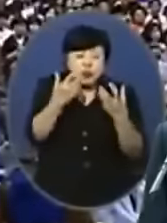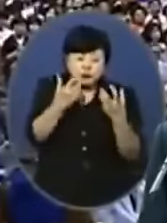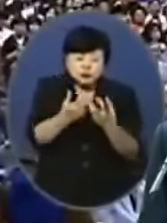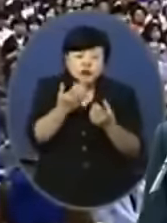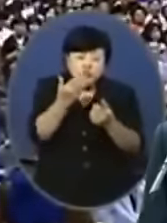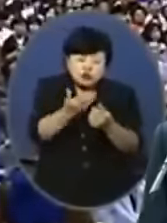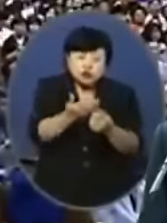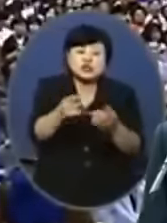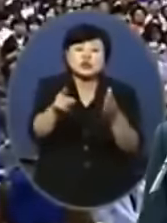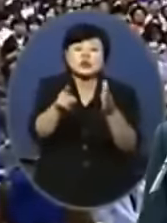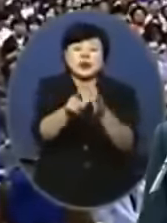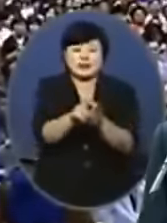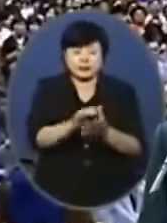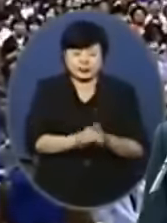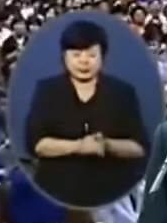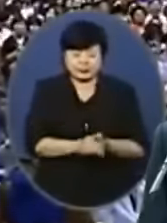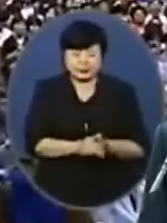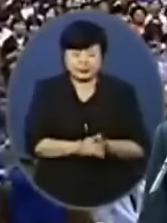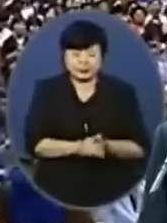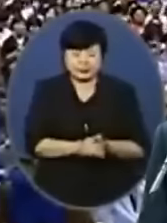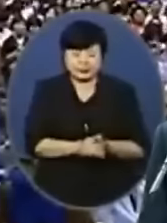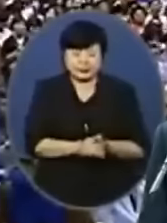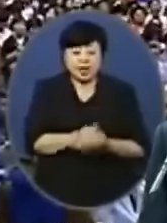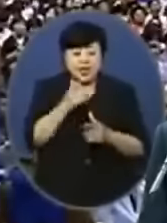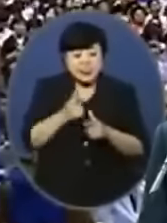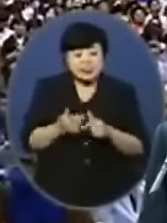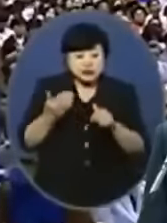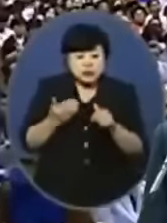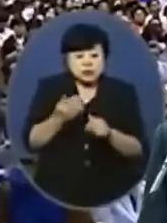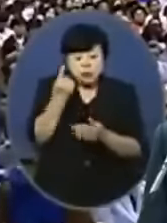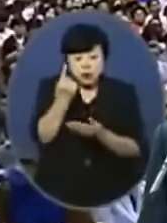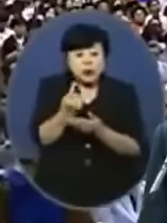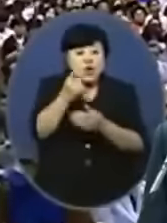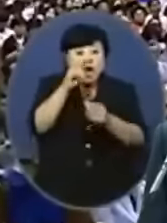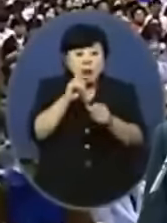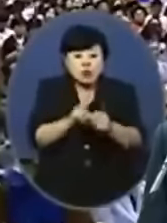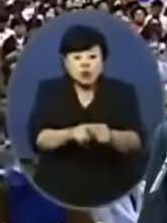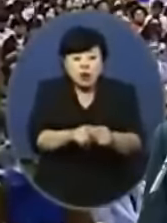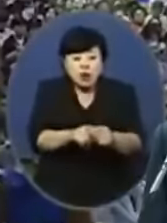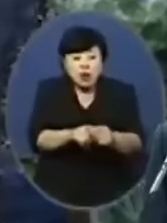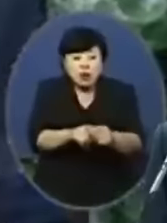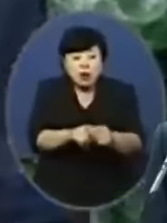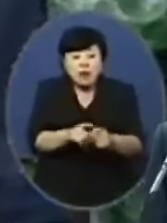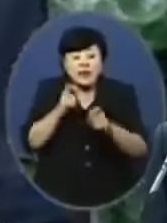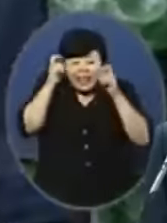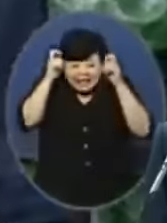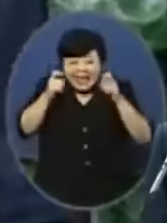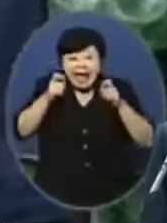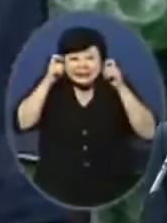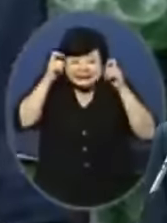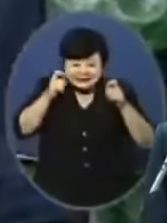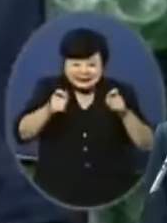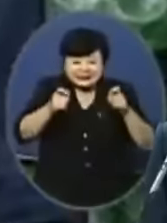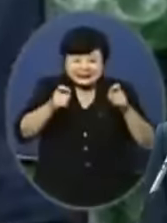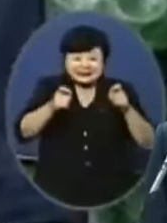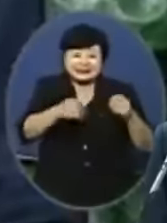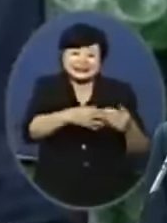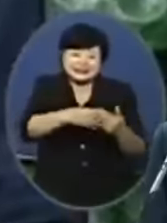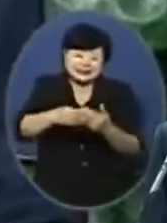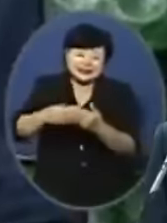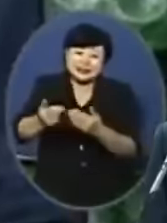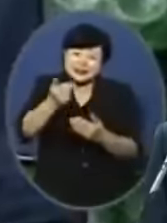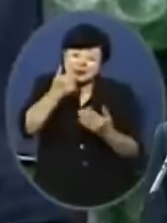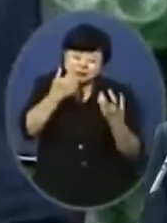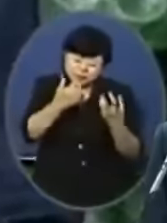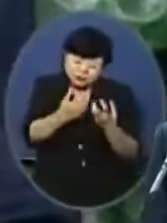풍성히 얻게 하려는 것이라. 예수님이 내가 온 목적이 내 양을 이끌어서